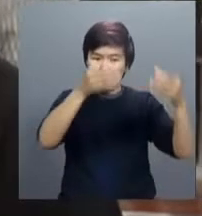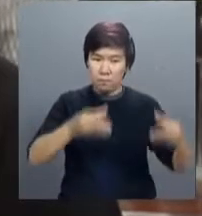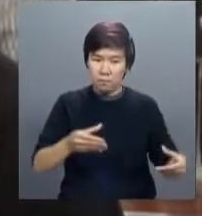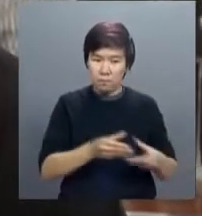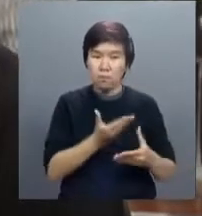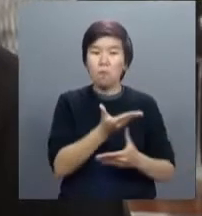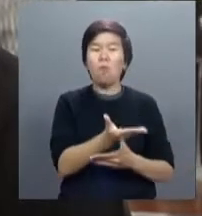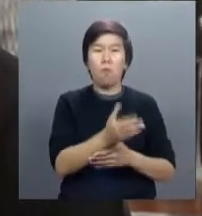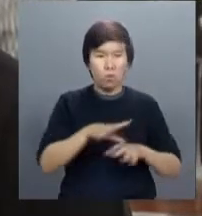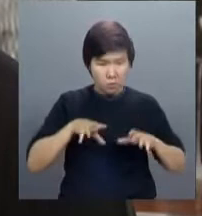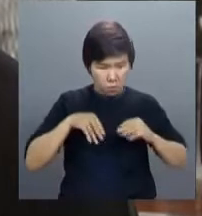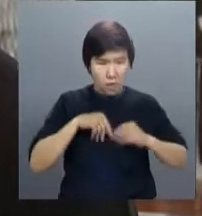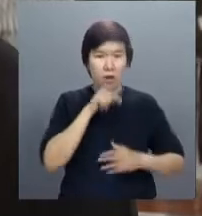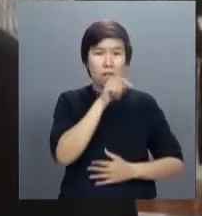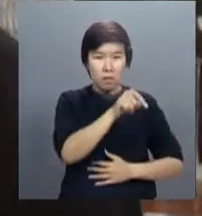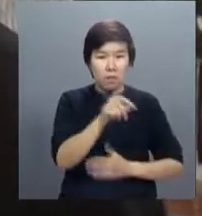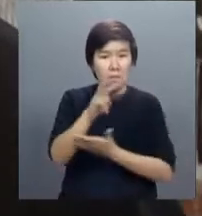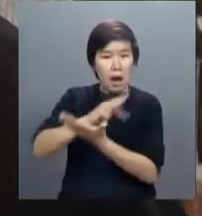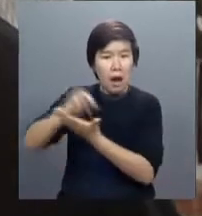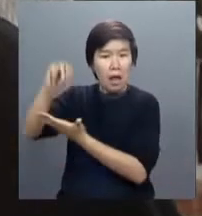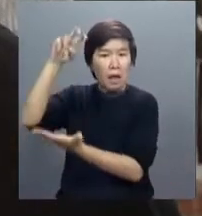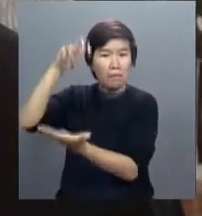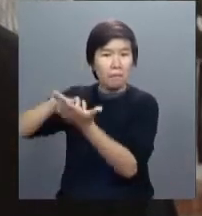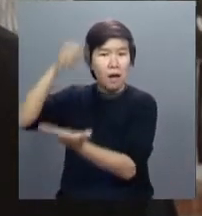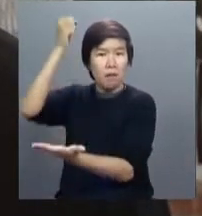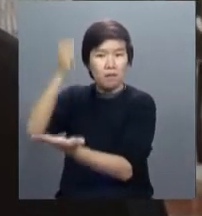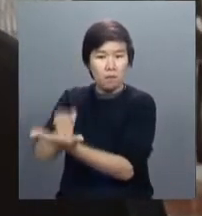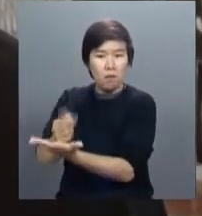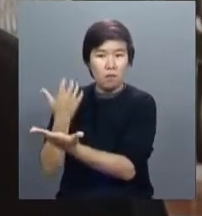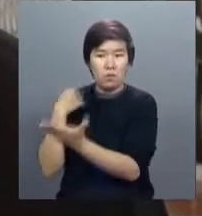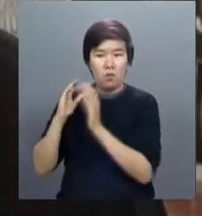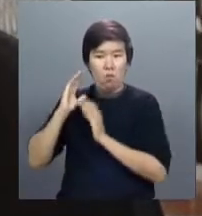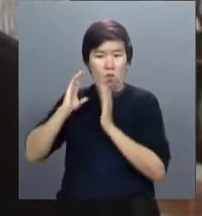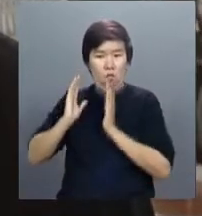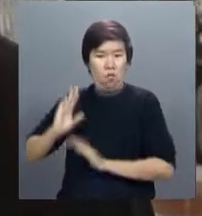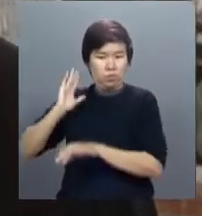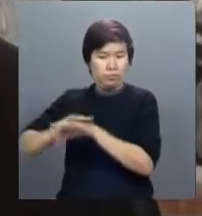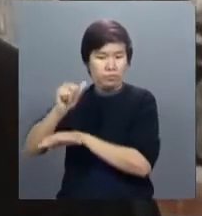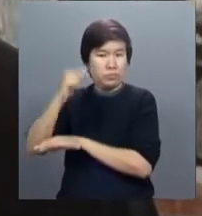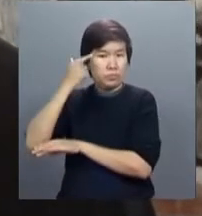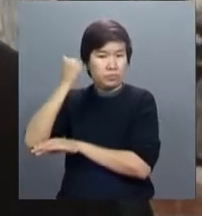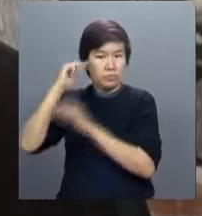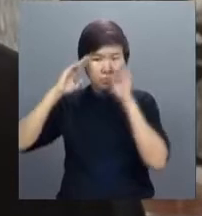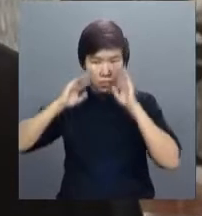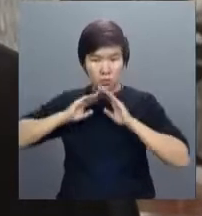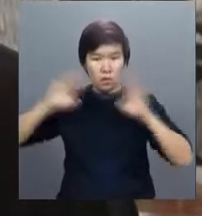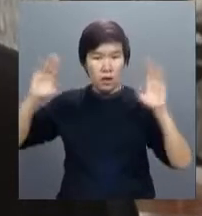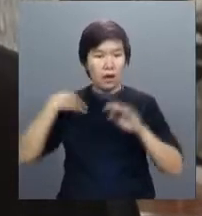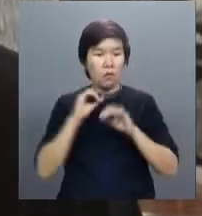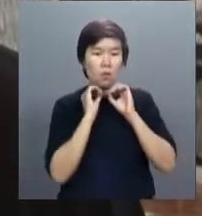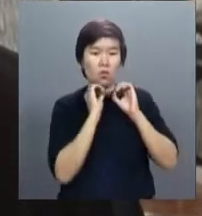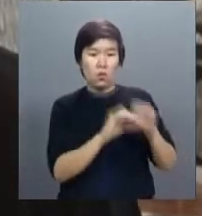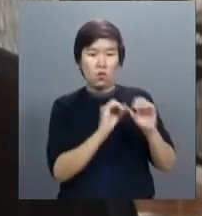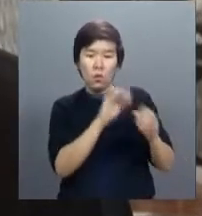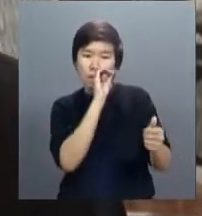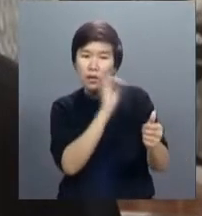ที่ในระบบมีสถาบันรองรับมีผู้ทรงคุณที่มีประสบการณ์ด้านนี้เป็นคนสอนและแนะ